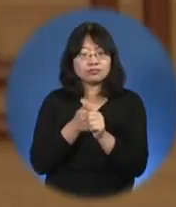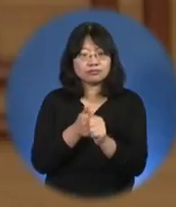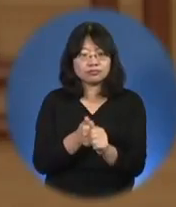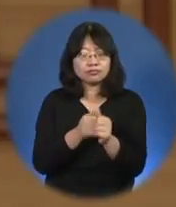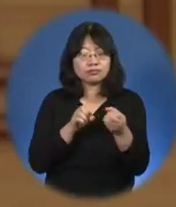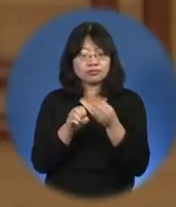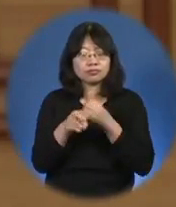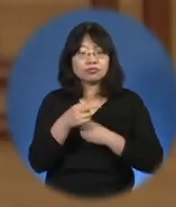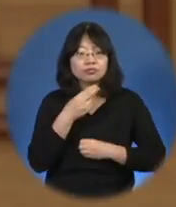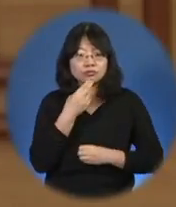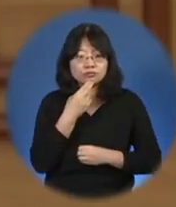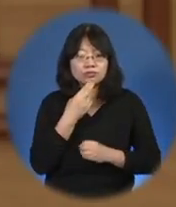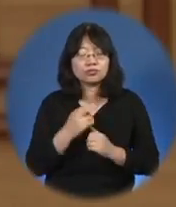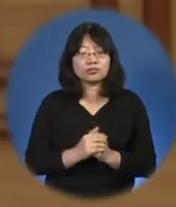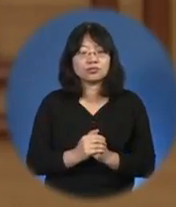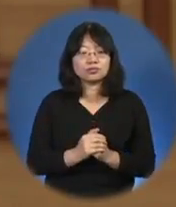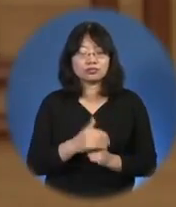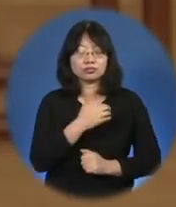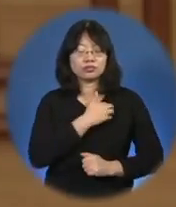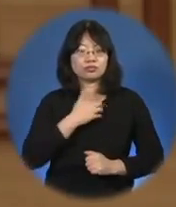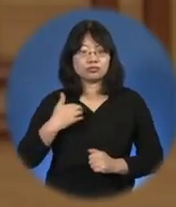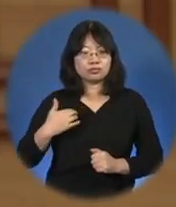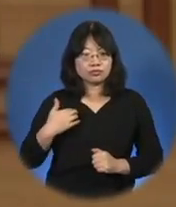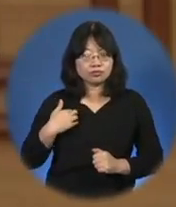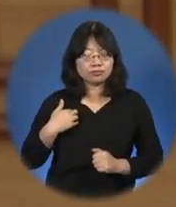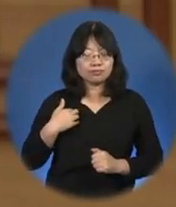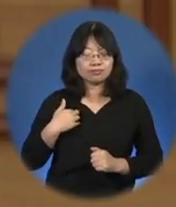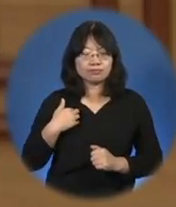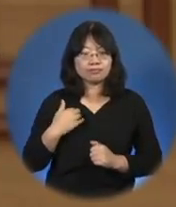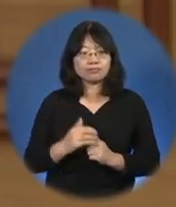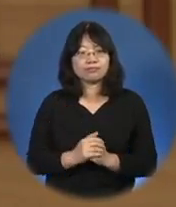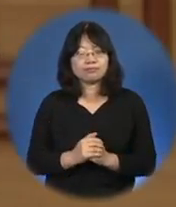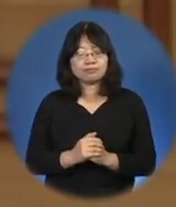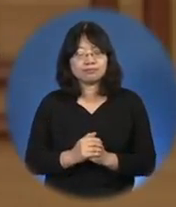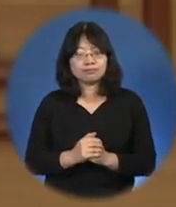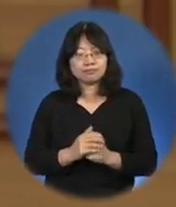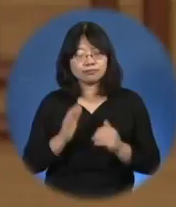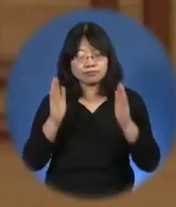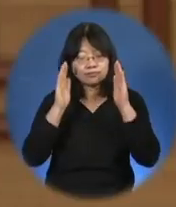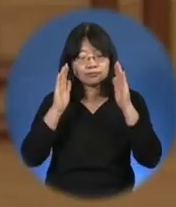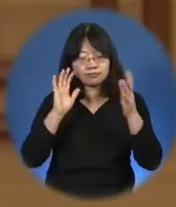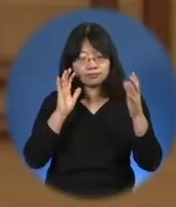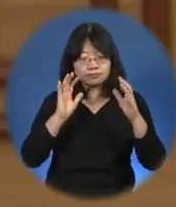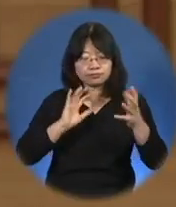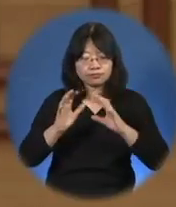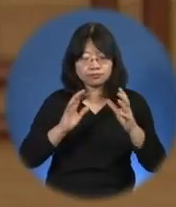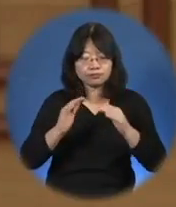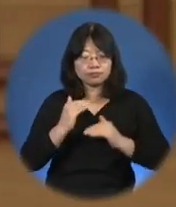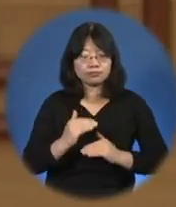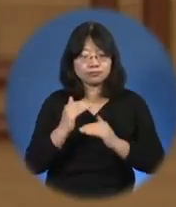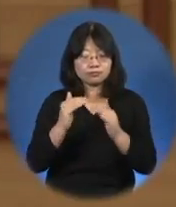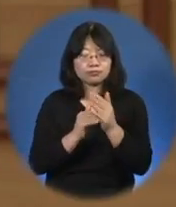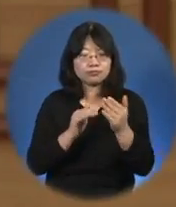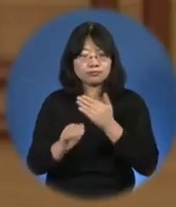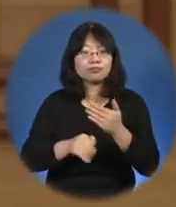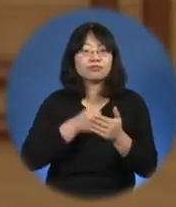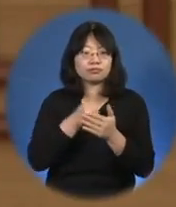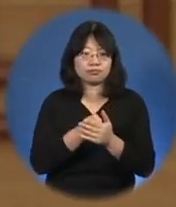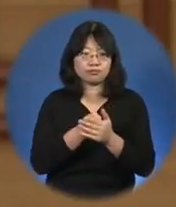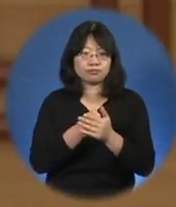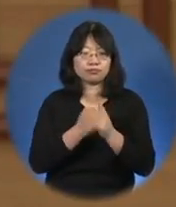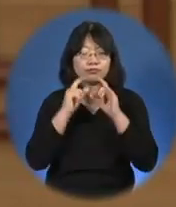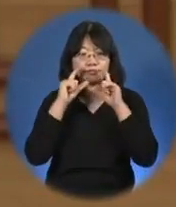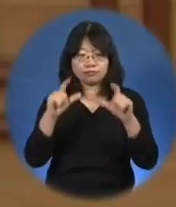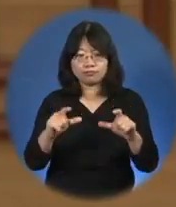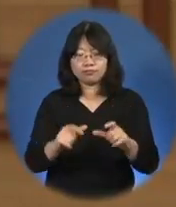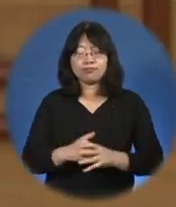따라서 답을 하지 않고 충분한 숙의 과정을 거친 이후에 학습과 토론을 거쳐서 그렇습니다. 네, 네. 네.